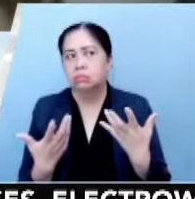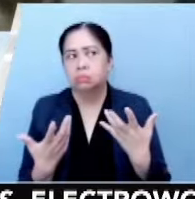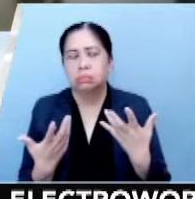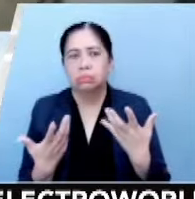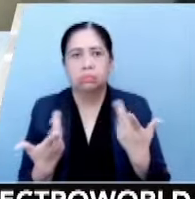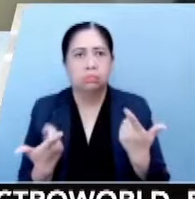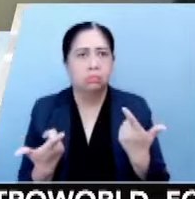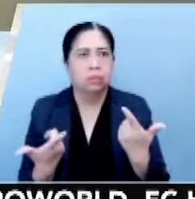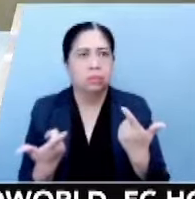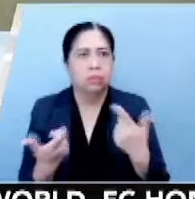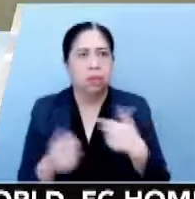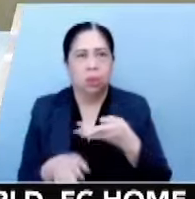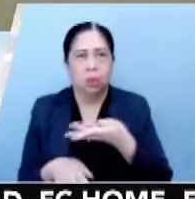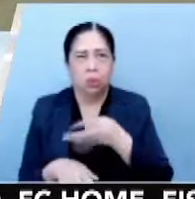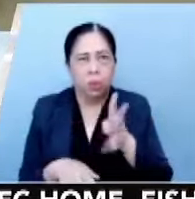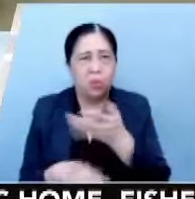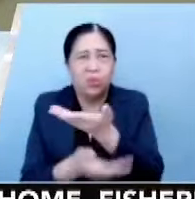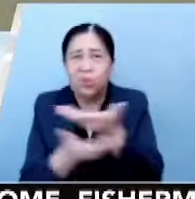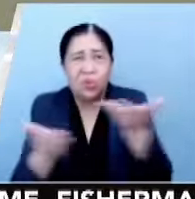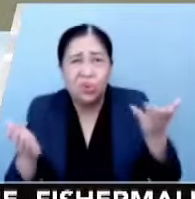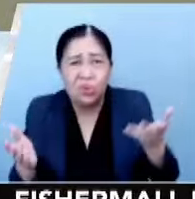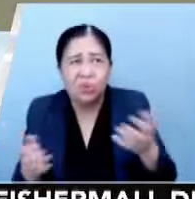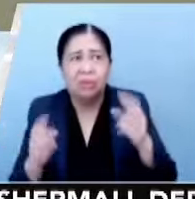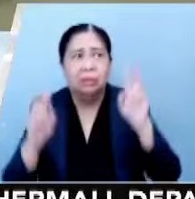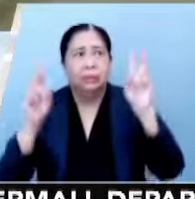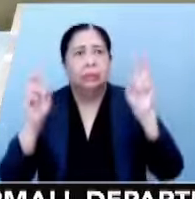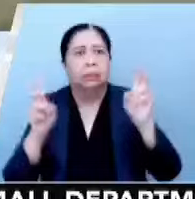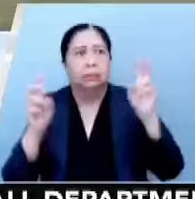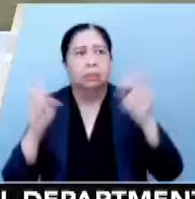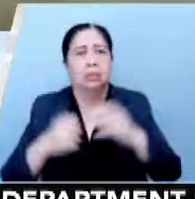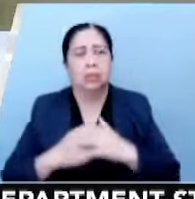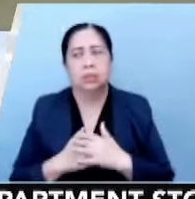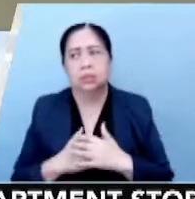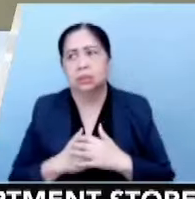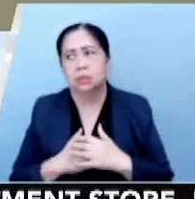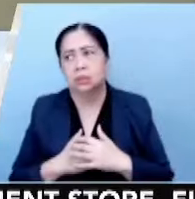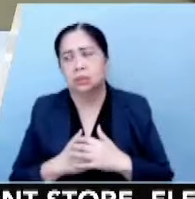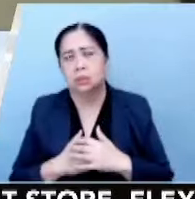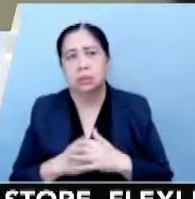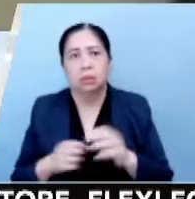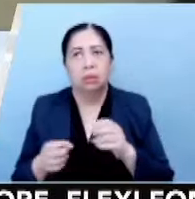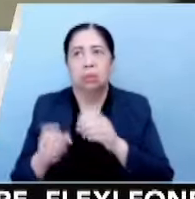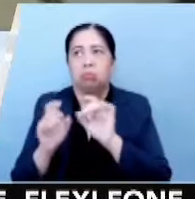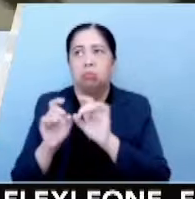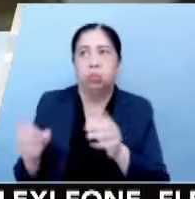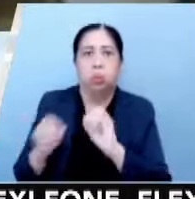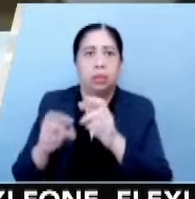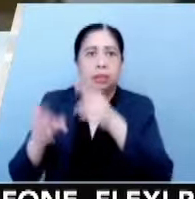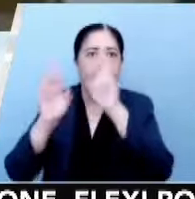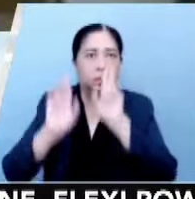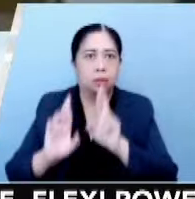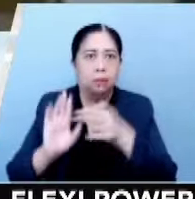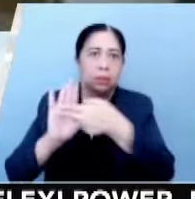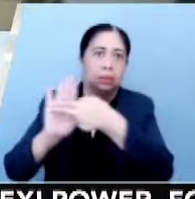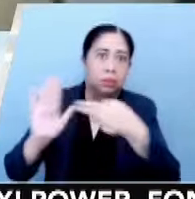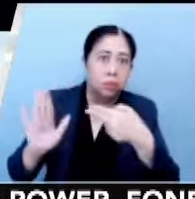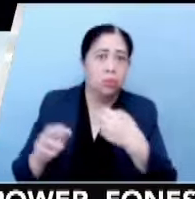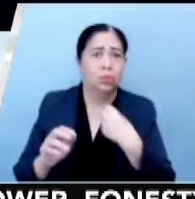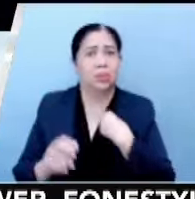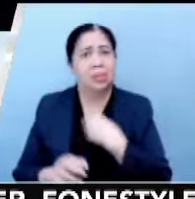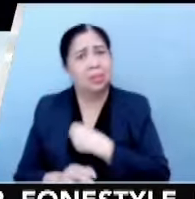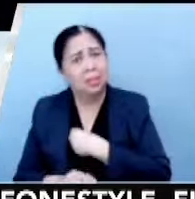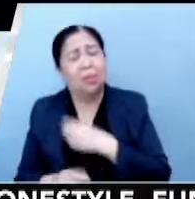i-offend kayo, gawing parang hindi ka respectable yung Senado. No, of course